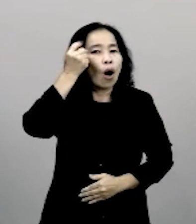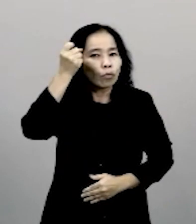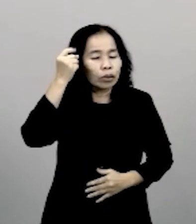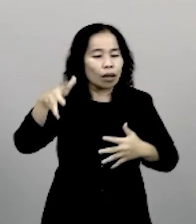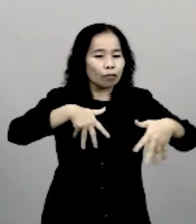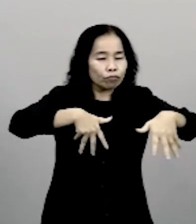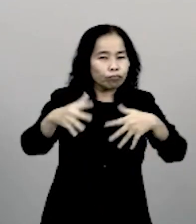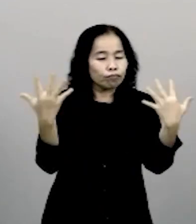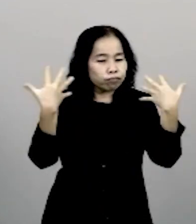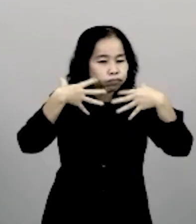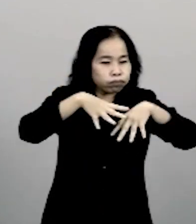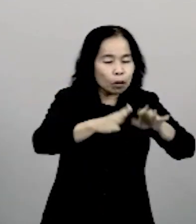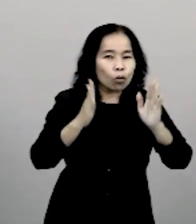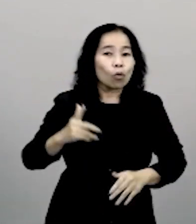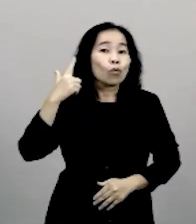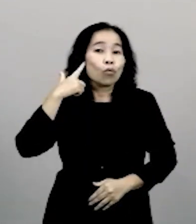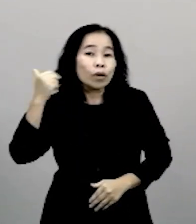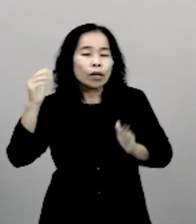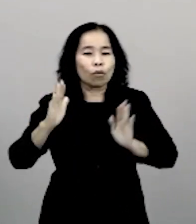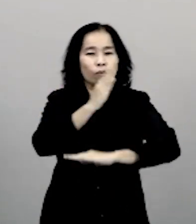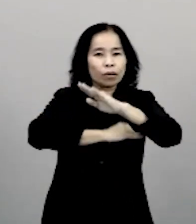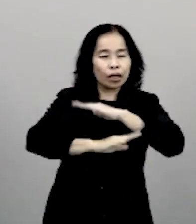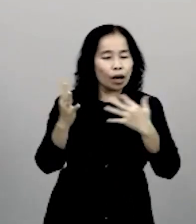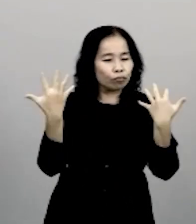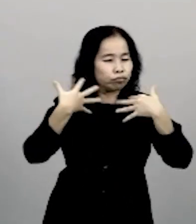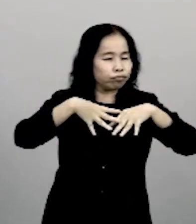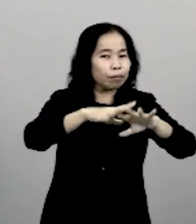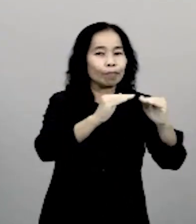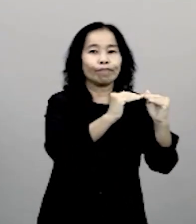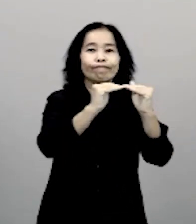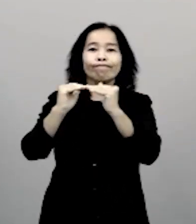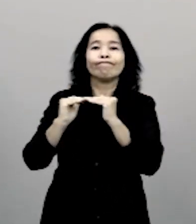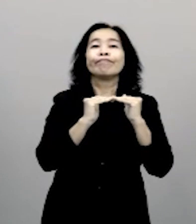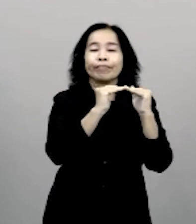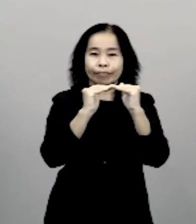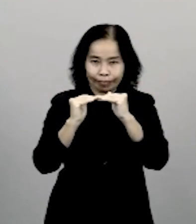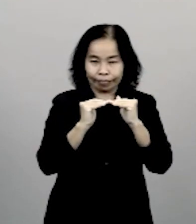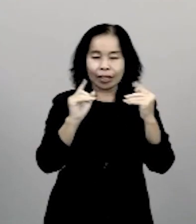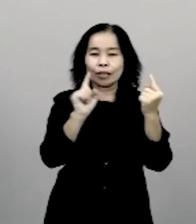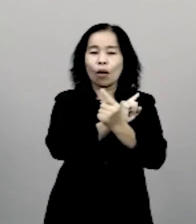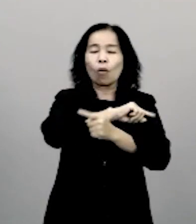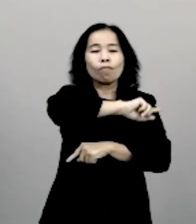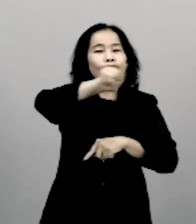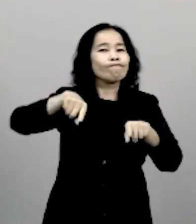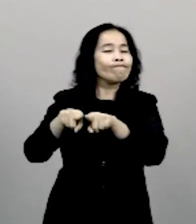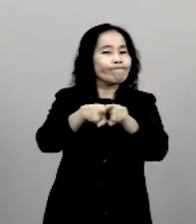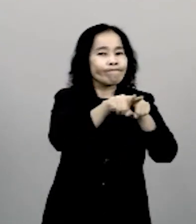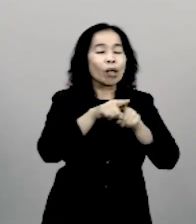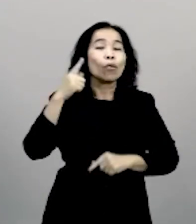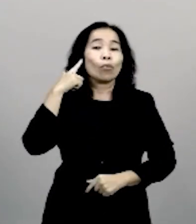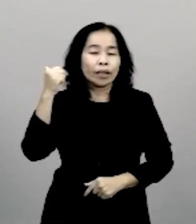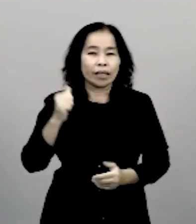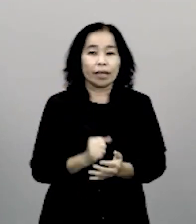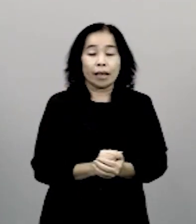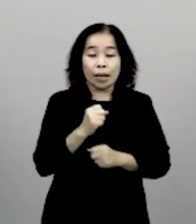และเปิดโอกาสให้มีส่วนร่วมในสังคมอย่างเป็นธรรมและเสมอภาคกับคนทั่วไปโดย